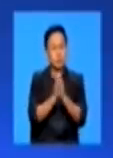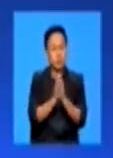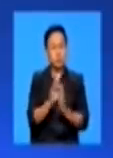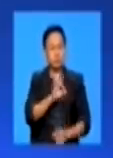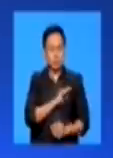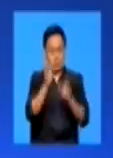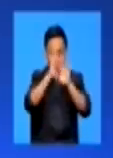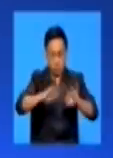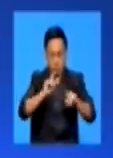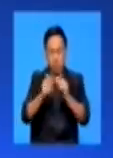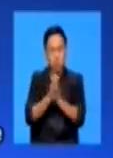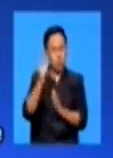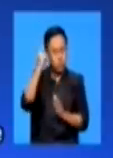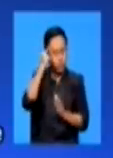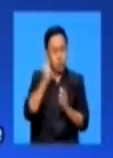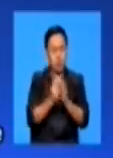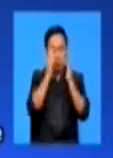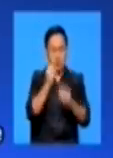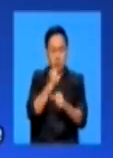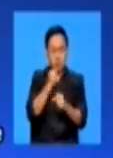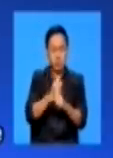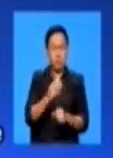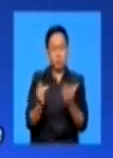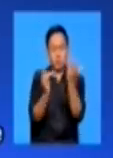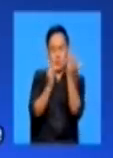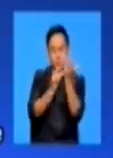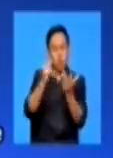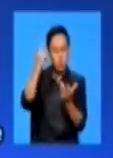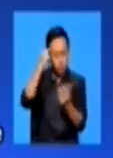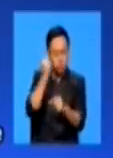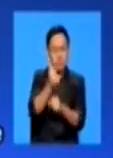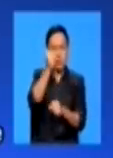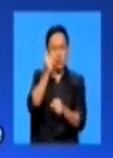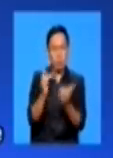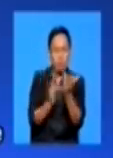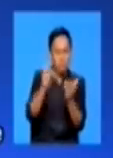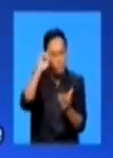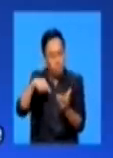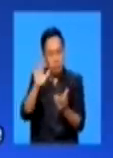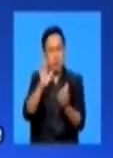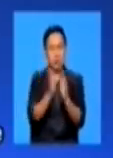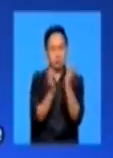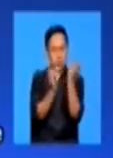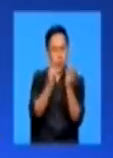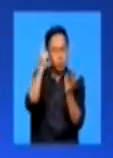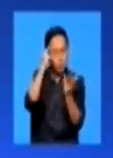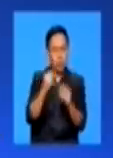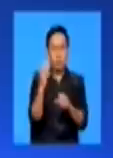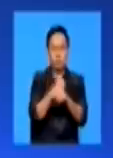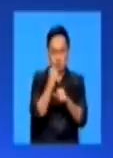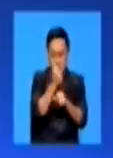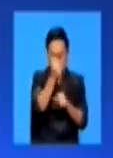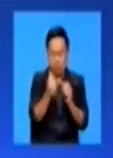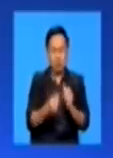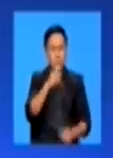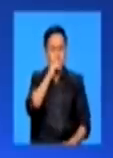าชิกนะครับตลอดจนบุคลากรต้องสามารถใช้เทคโนโลยีสารสนเทศที่ทันสมัยต้องมีทักษะทั่วไปด้านภาษานะครับ